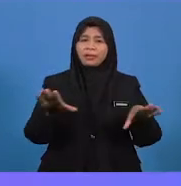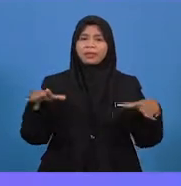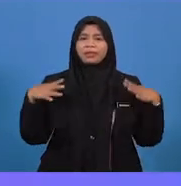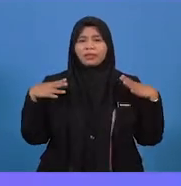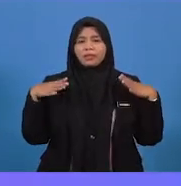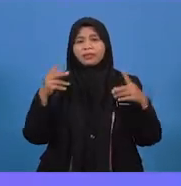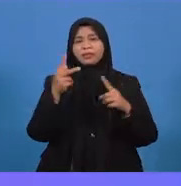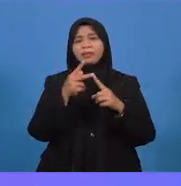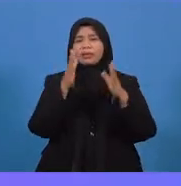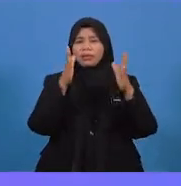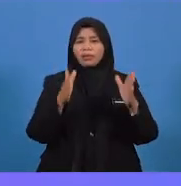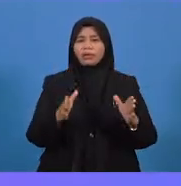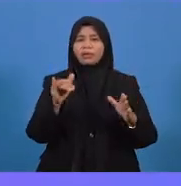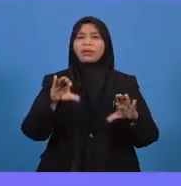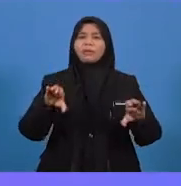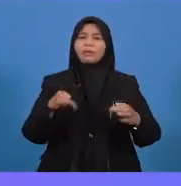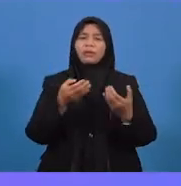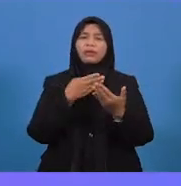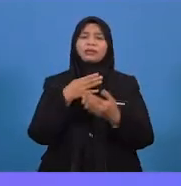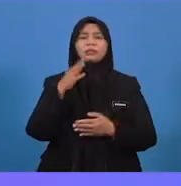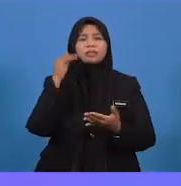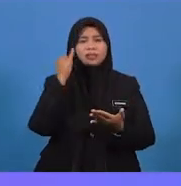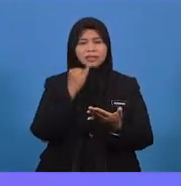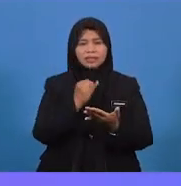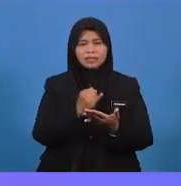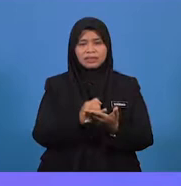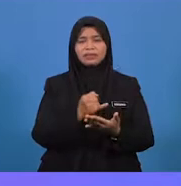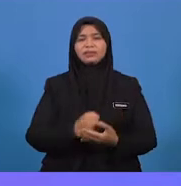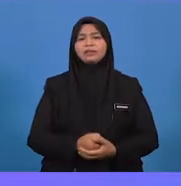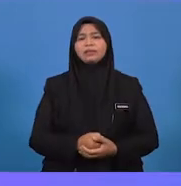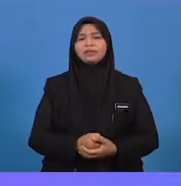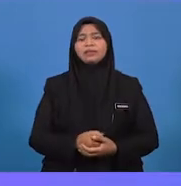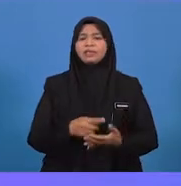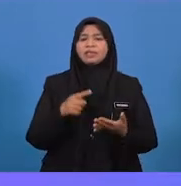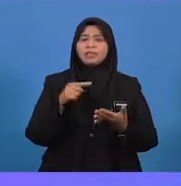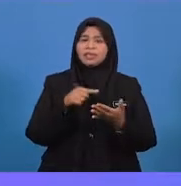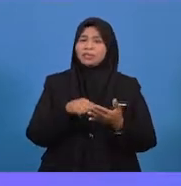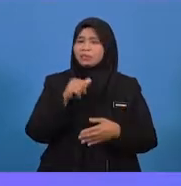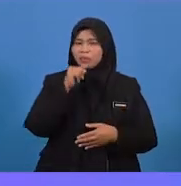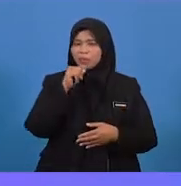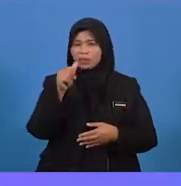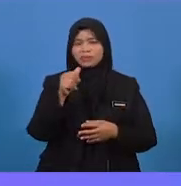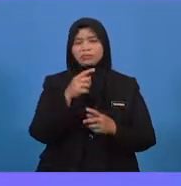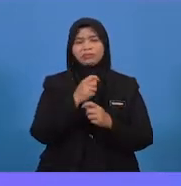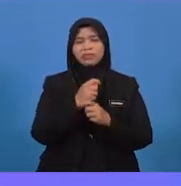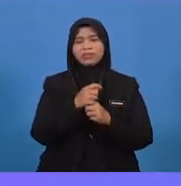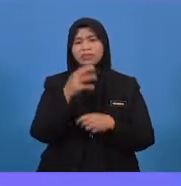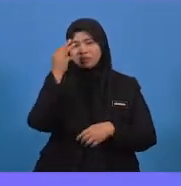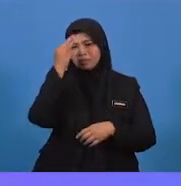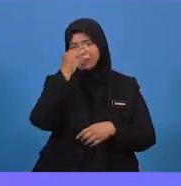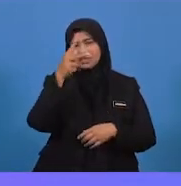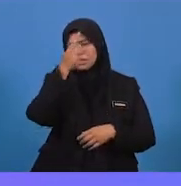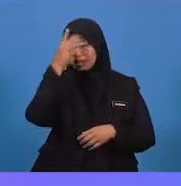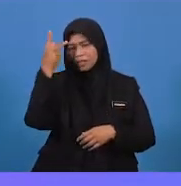Menghamparkan sayap kepada orang yang melakukan maksiat. Ini bukan tugas malaikat